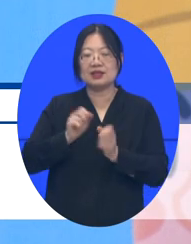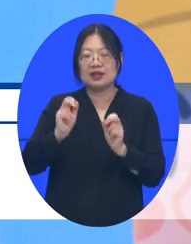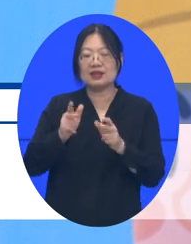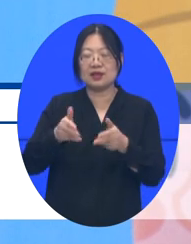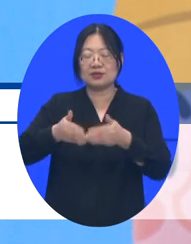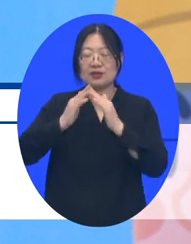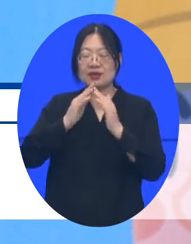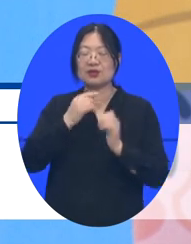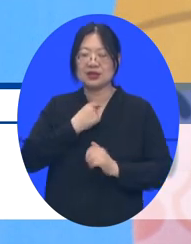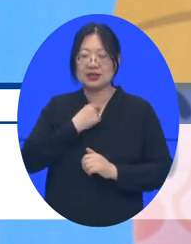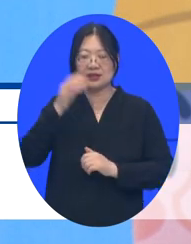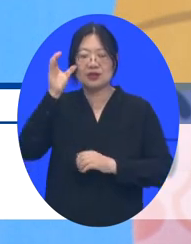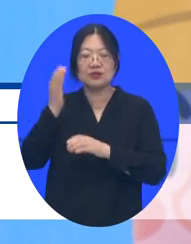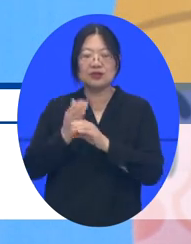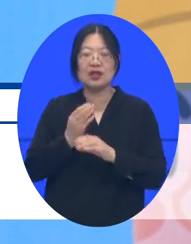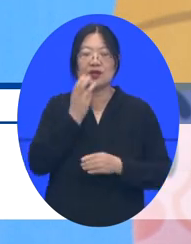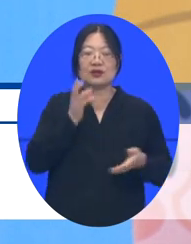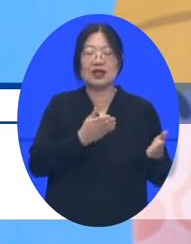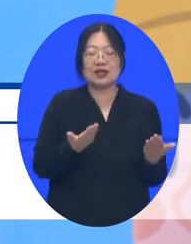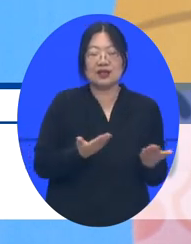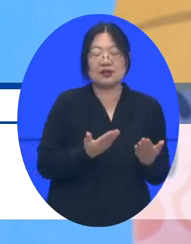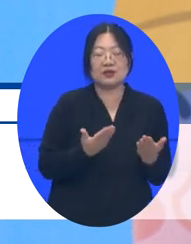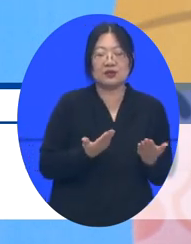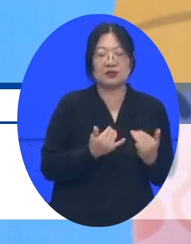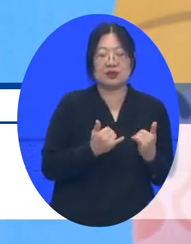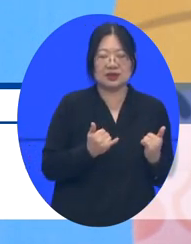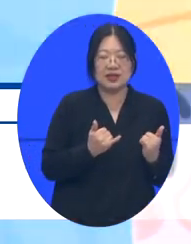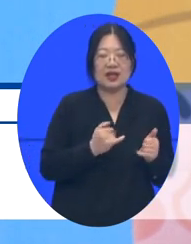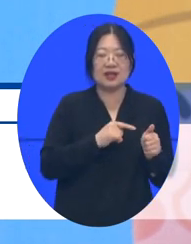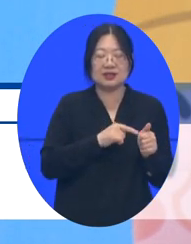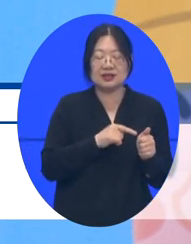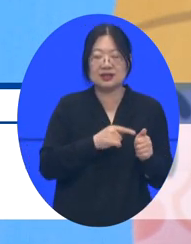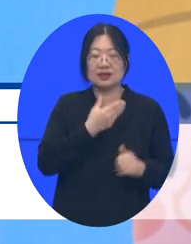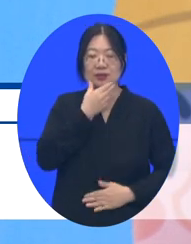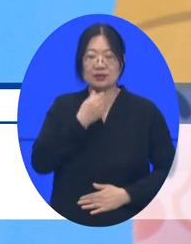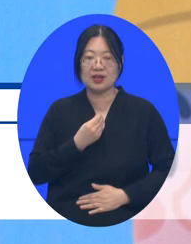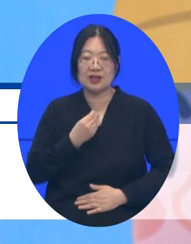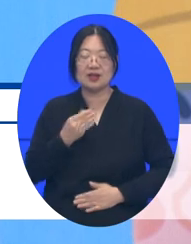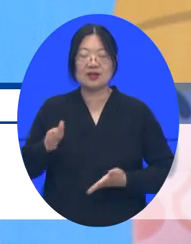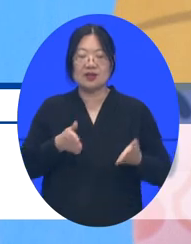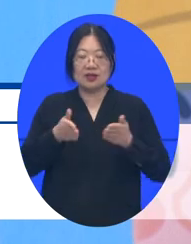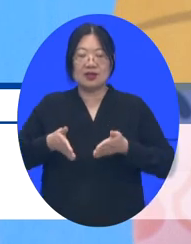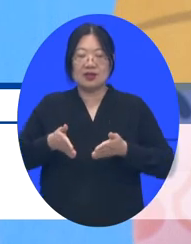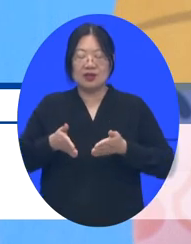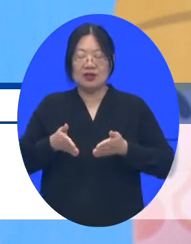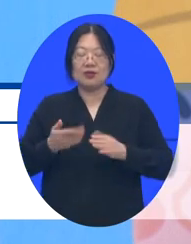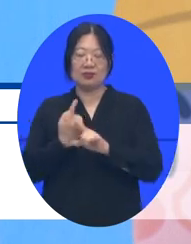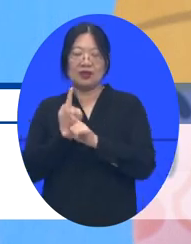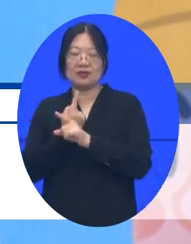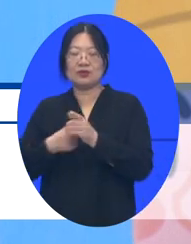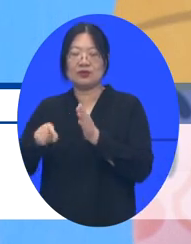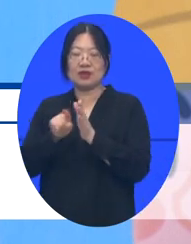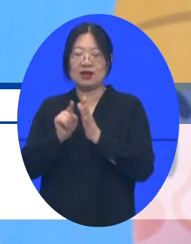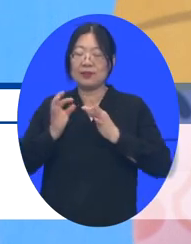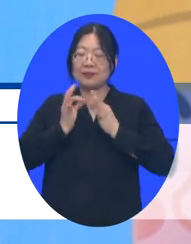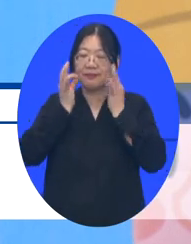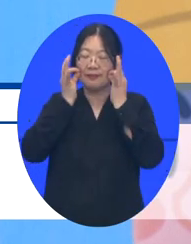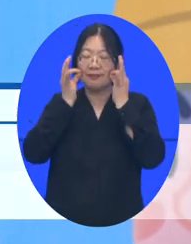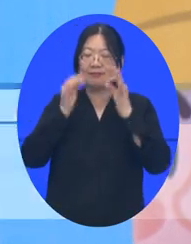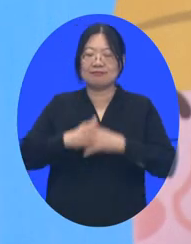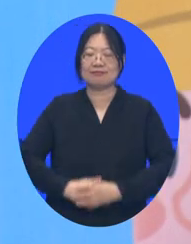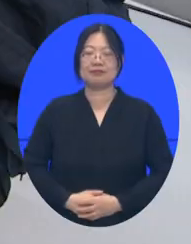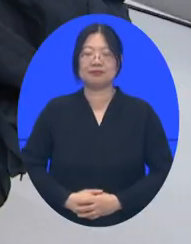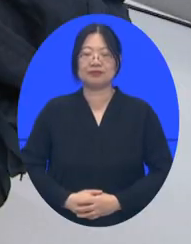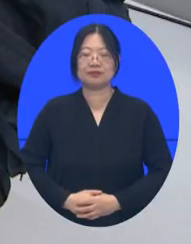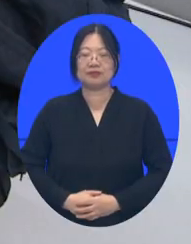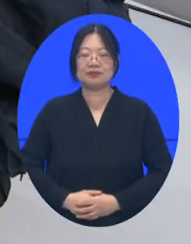있습니다. 경기도는 일하는 노동자들이 행복한 경기도를 만들기 위해 최선을 다하도록